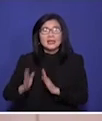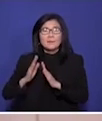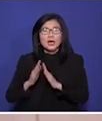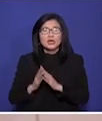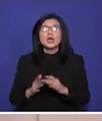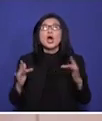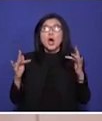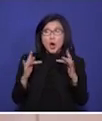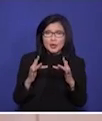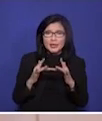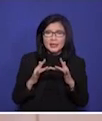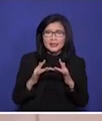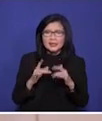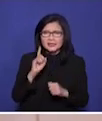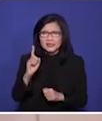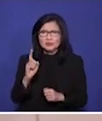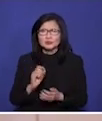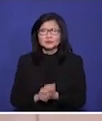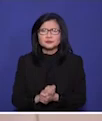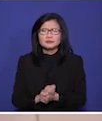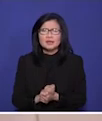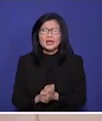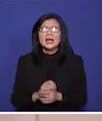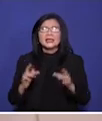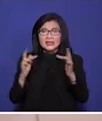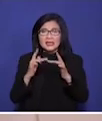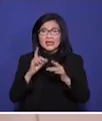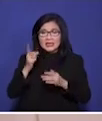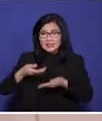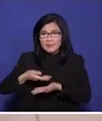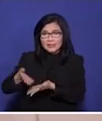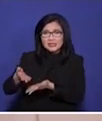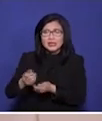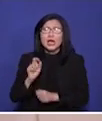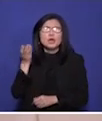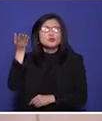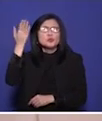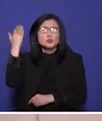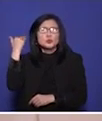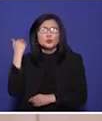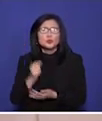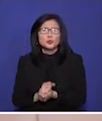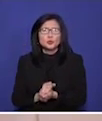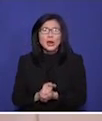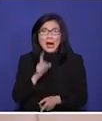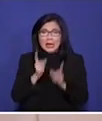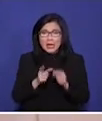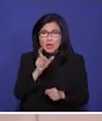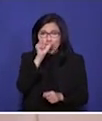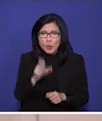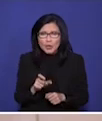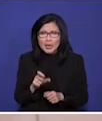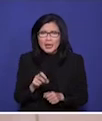submission sebagai contoh dengan online single submission ini yang dulunya kalau orang ingin mencari